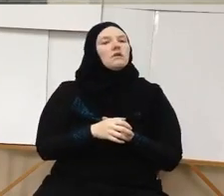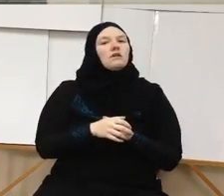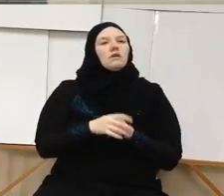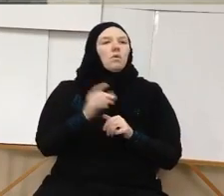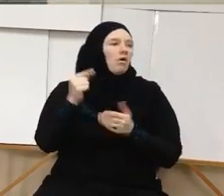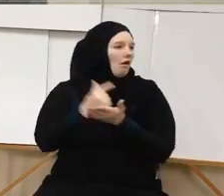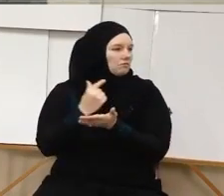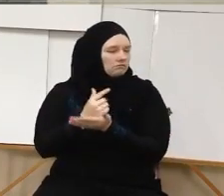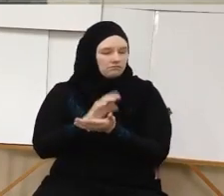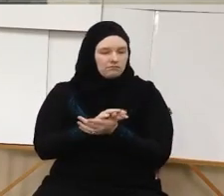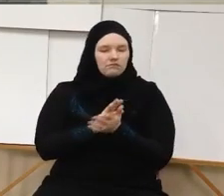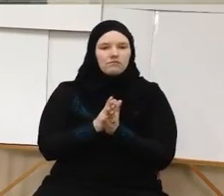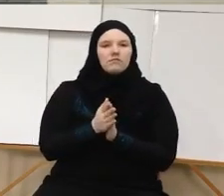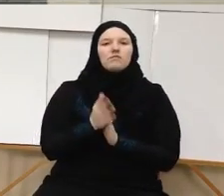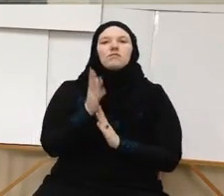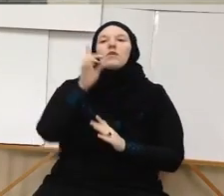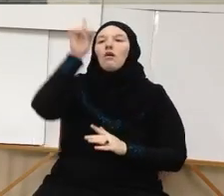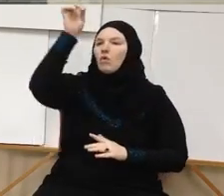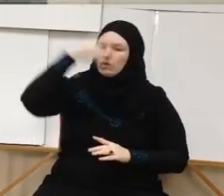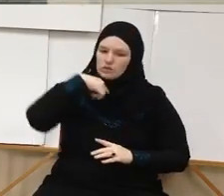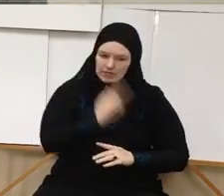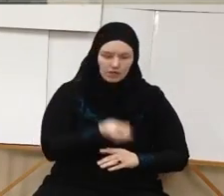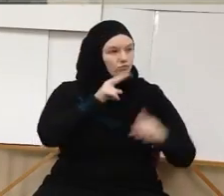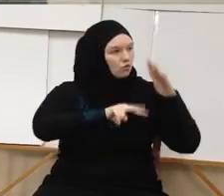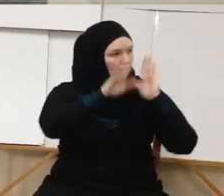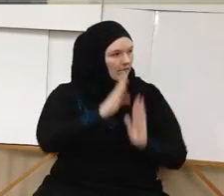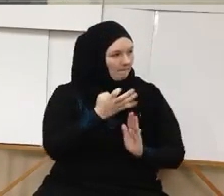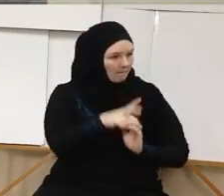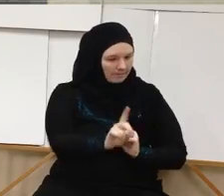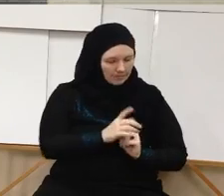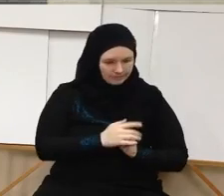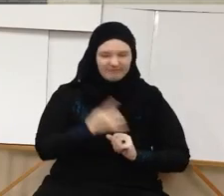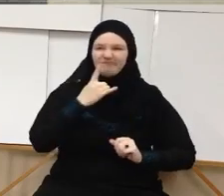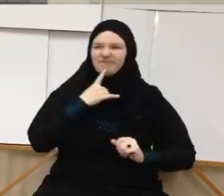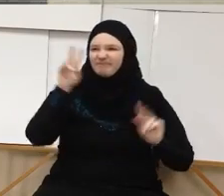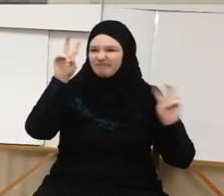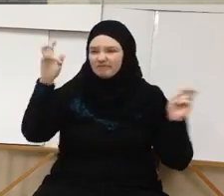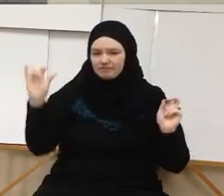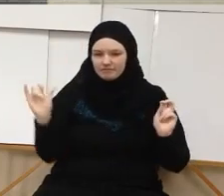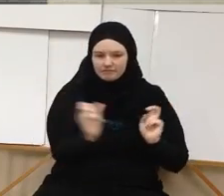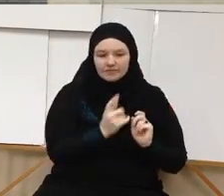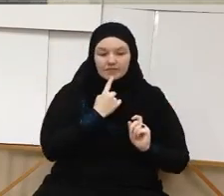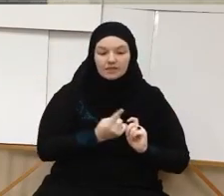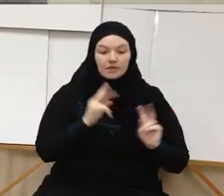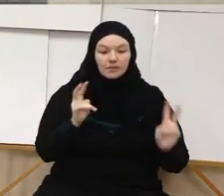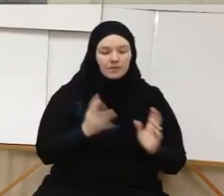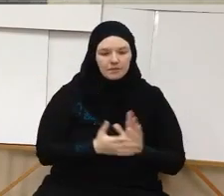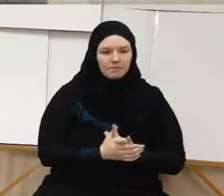Prophet Muhammad sallallahu alaihi wasallam, and He tells him, وَأَنزَلْنَا إِلَيْكَ الْكِتَابَ